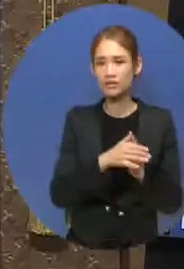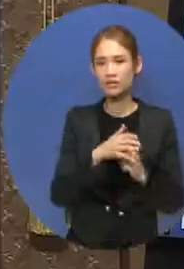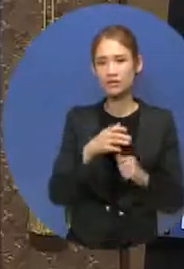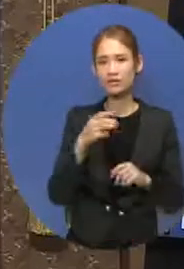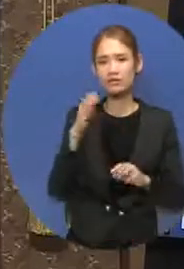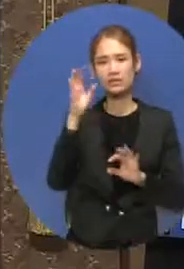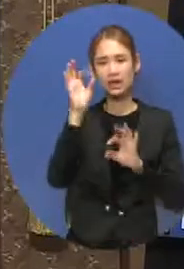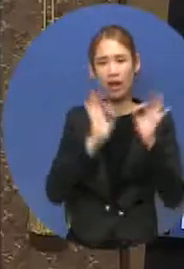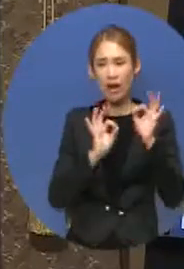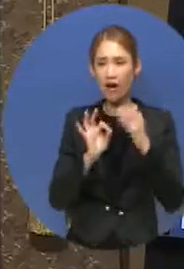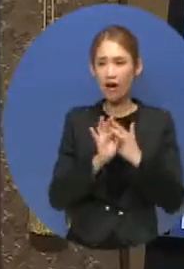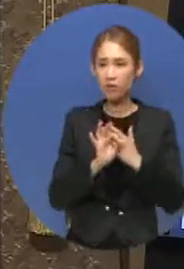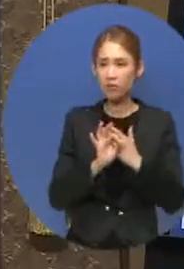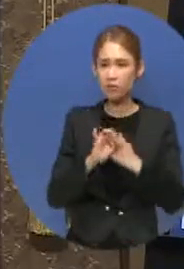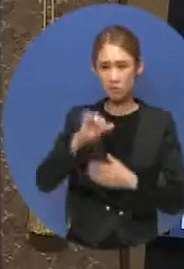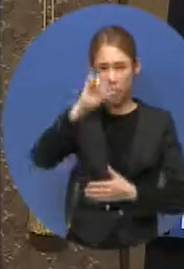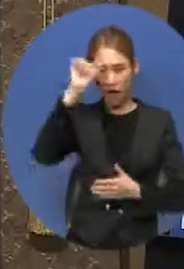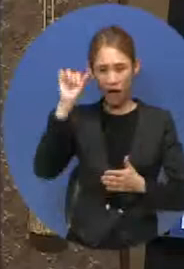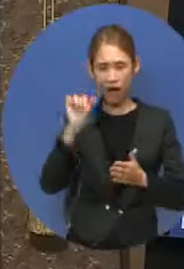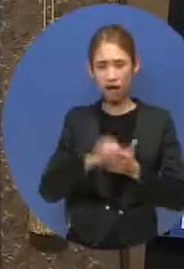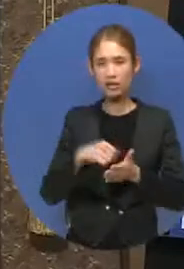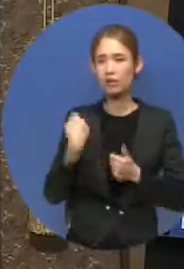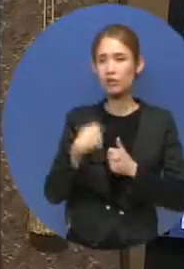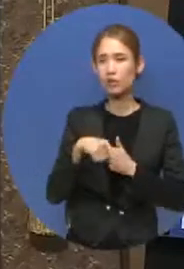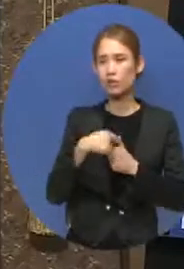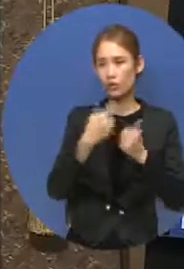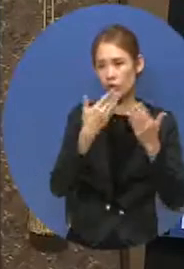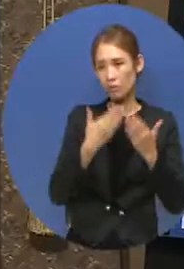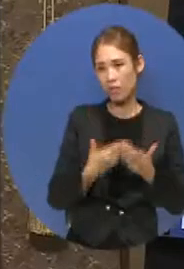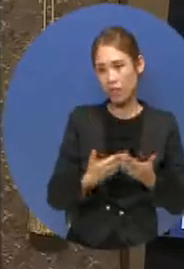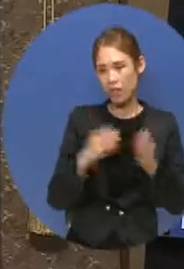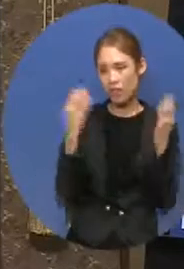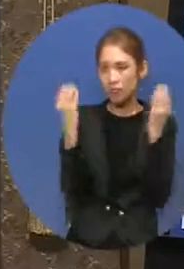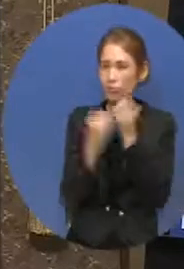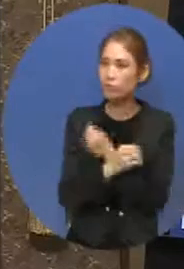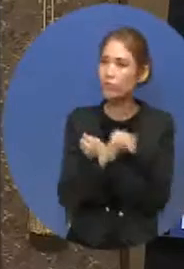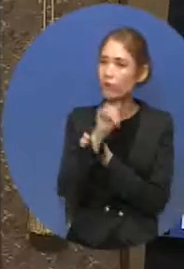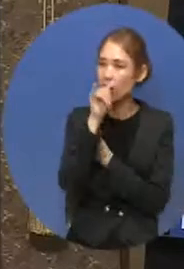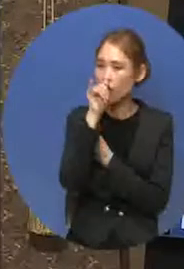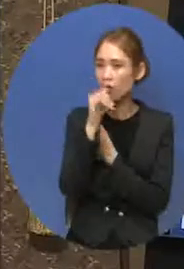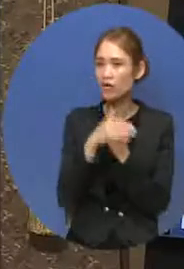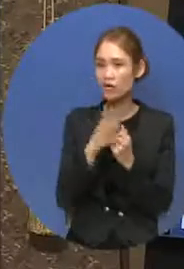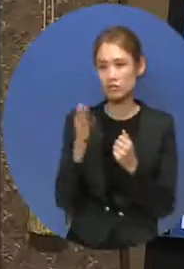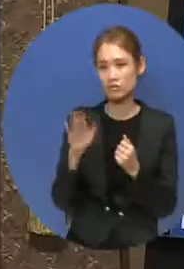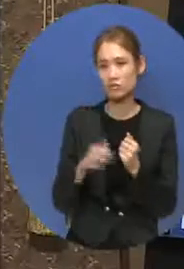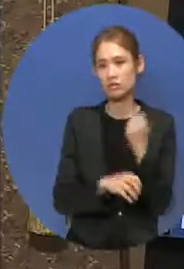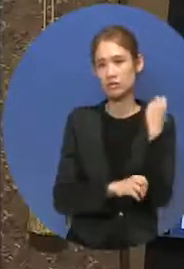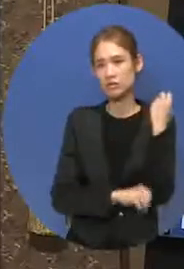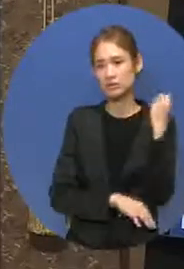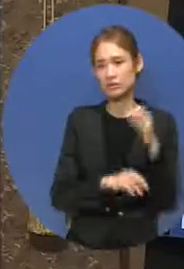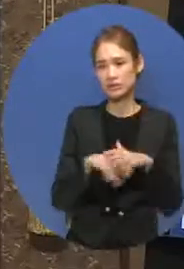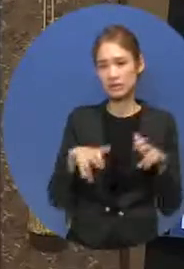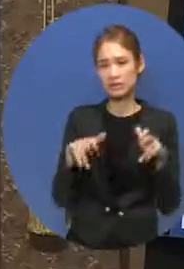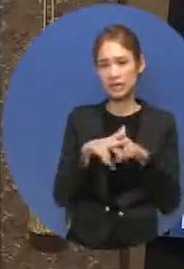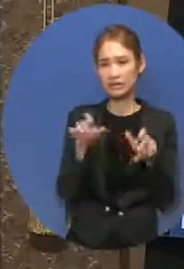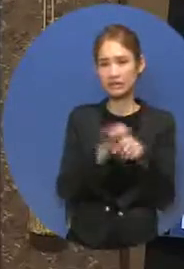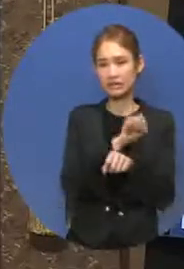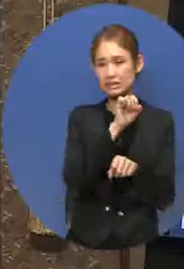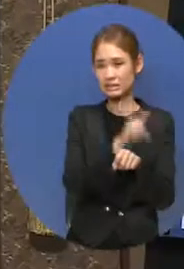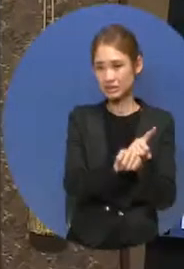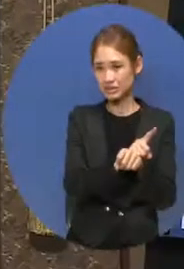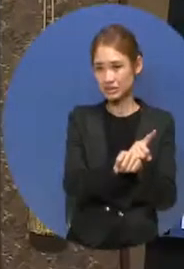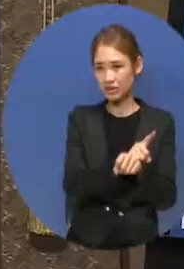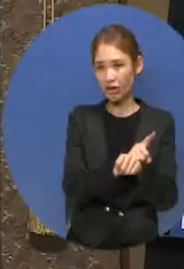평생 동안 교육을 받아야 되는 사람으로 오해할 수가 있으세요. 그렇지만 기본적인 그 장애 특성이 인지적인 제한이